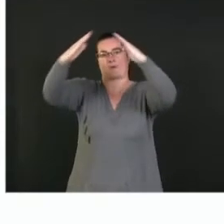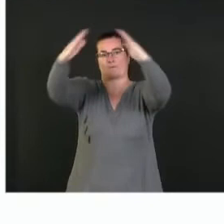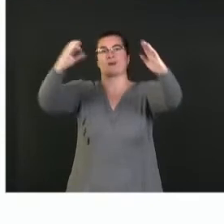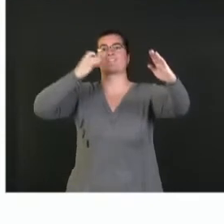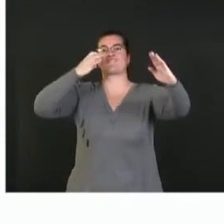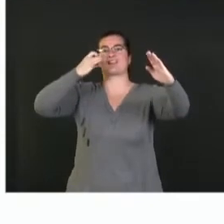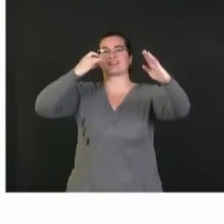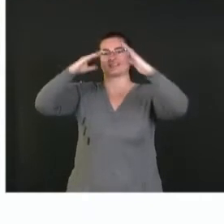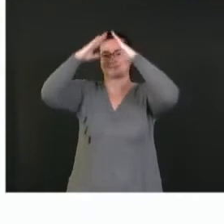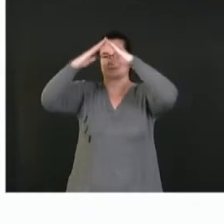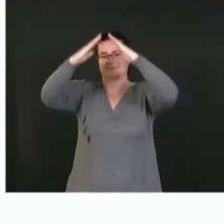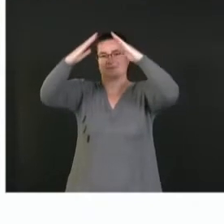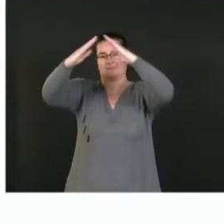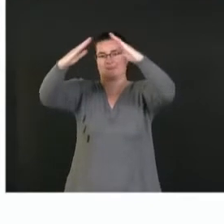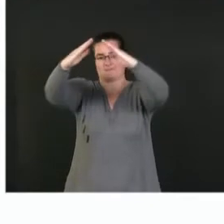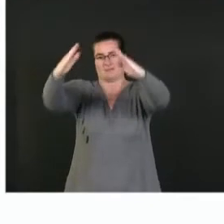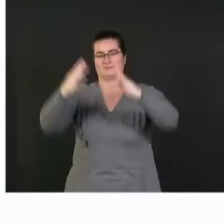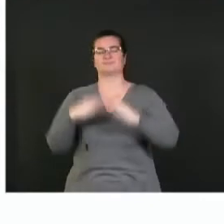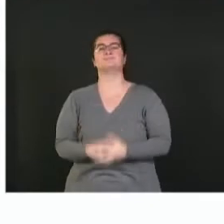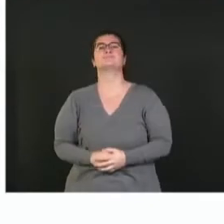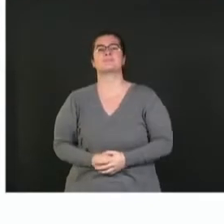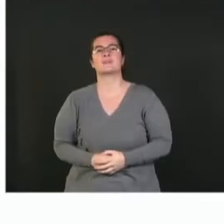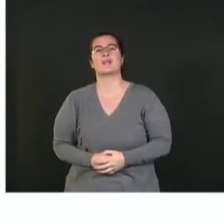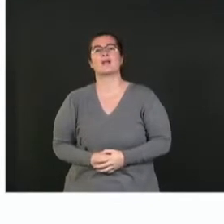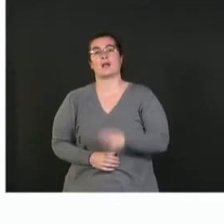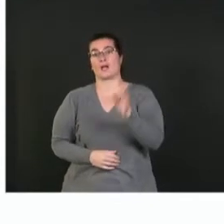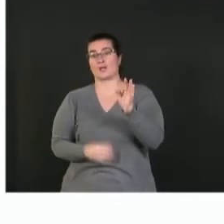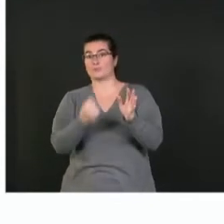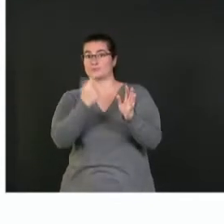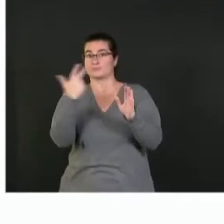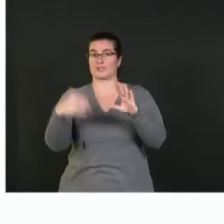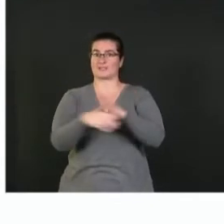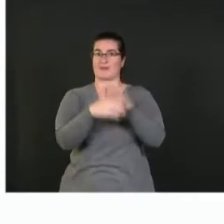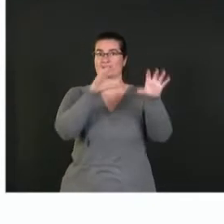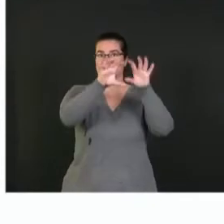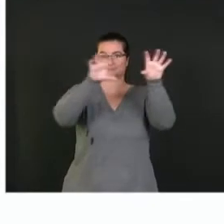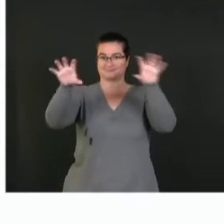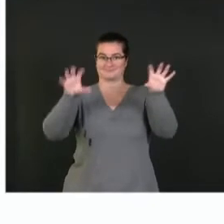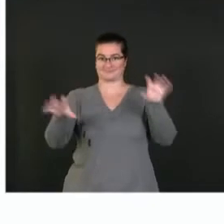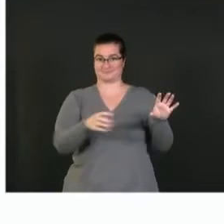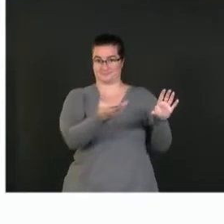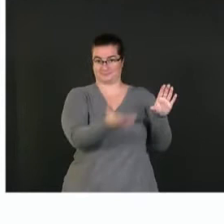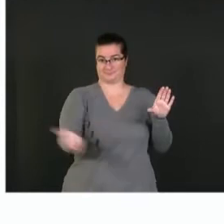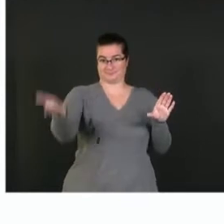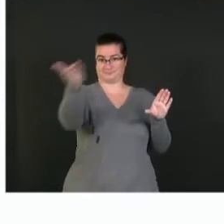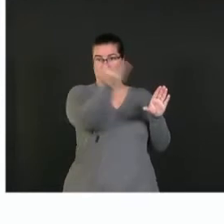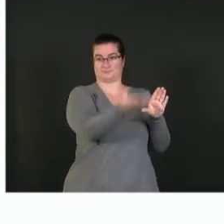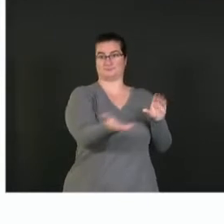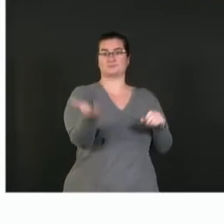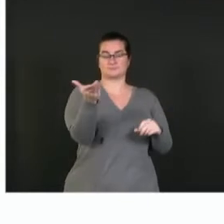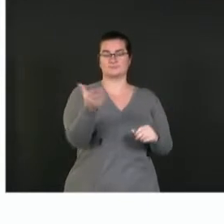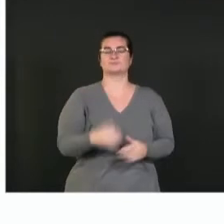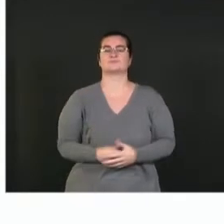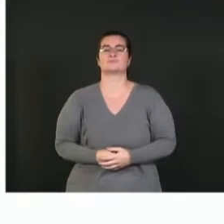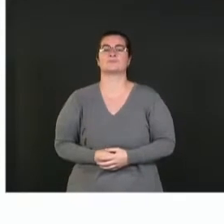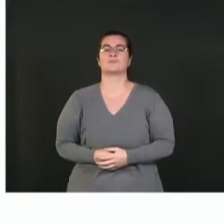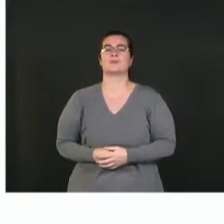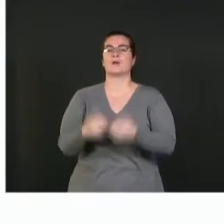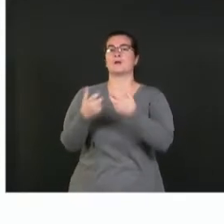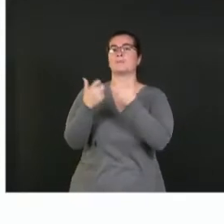d'autres... Je vous remercie, c'était parfait. Et vous avez d'autres images qui montrent à la fois donc la récupération des